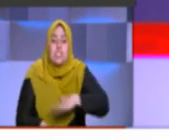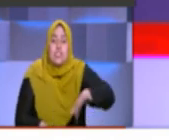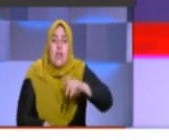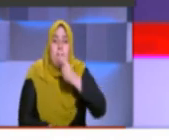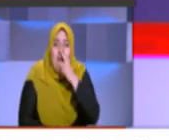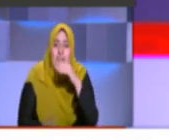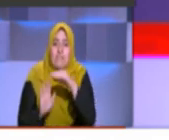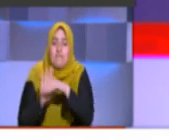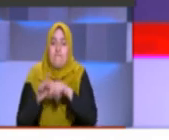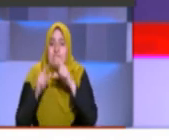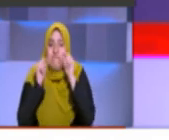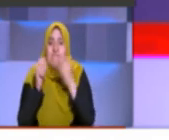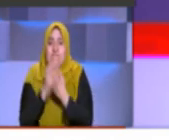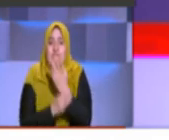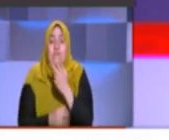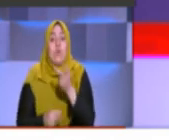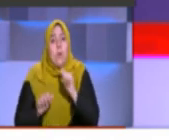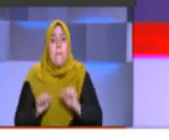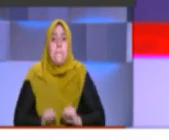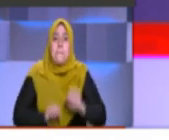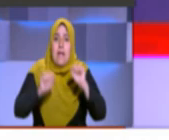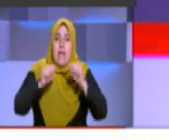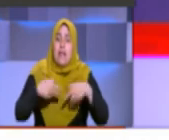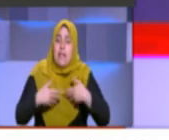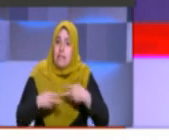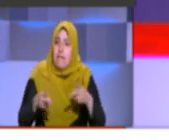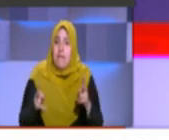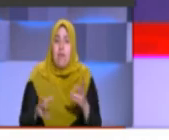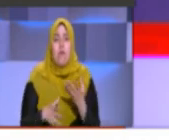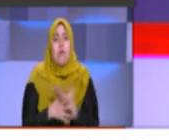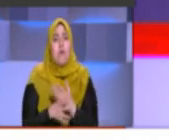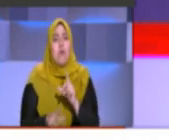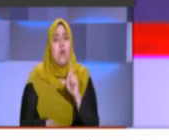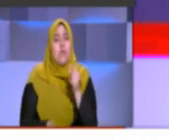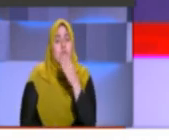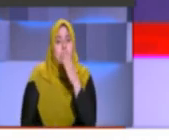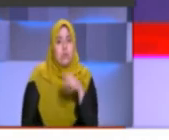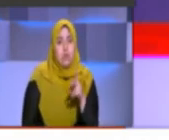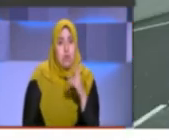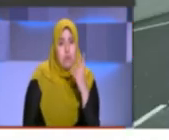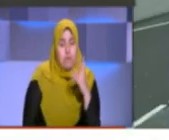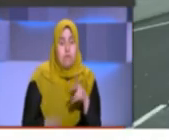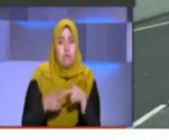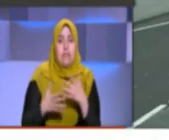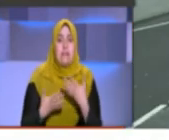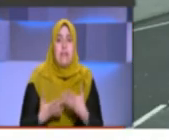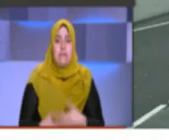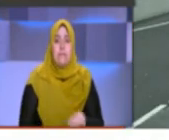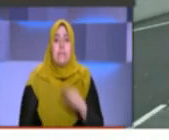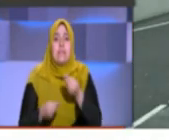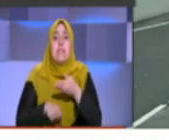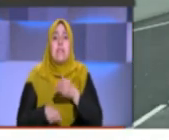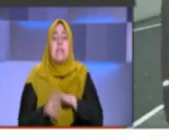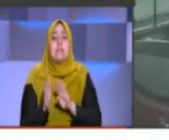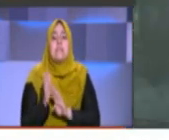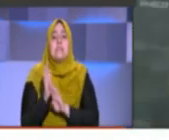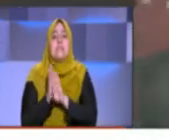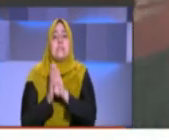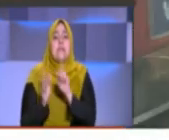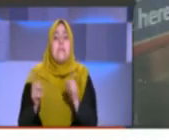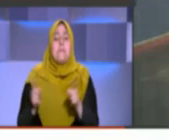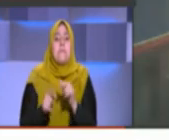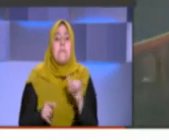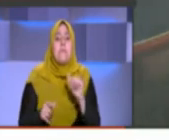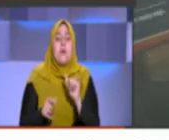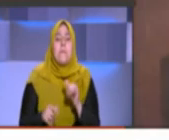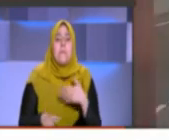بإعادة فتح بعض المحال التجارية وتخفيف إجراءات الإغلاق في 15 من إبريل. للحديث عن كيفية الوصول لتلك المرحلة الهامة